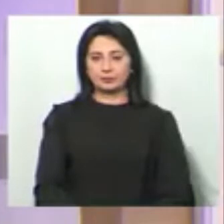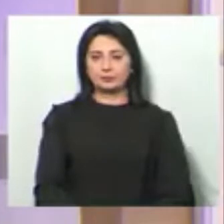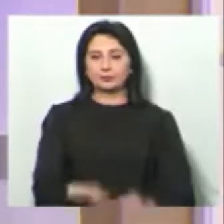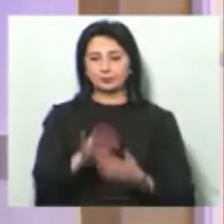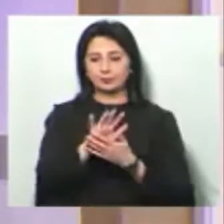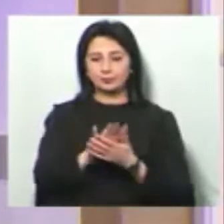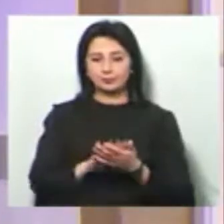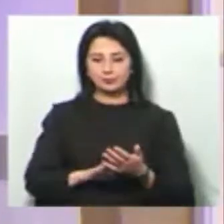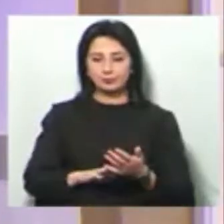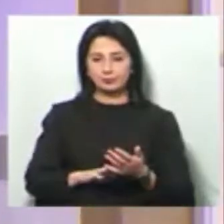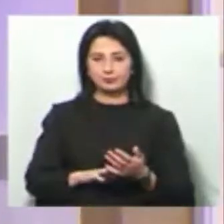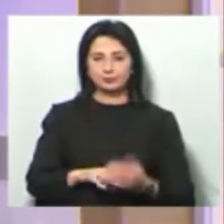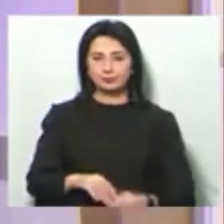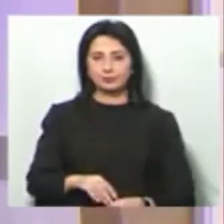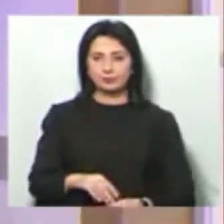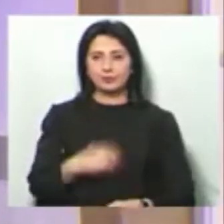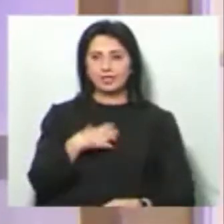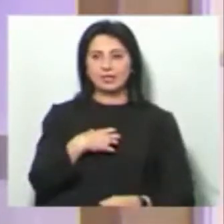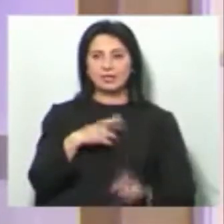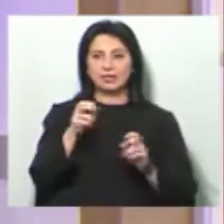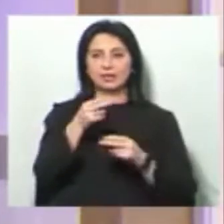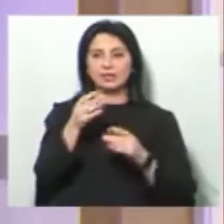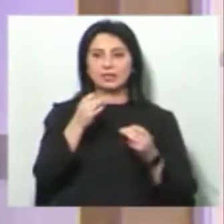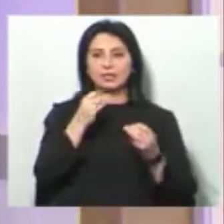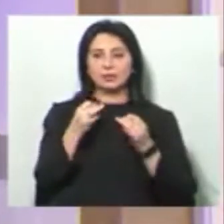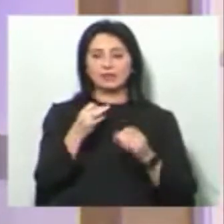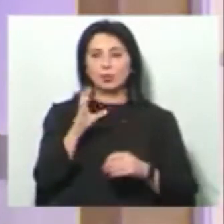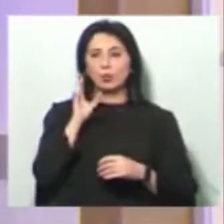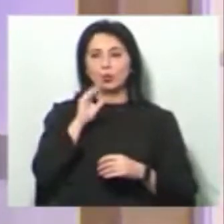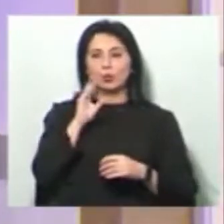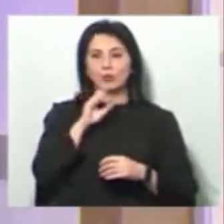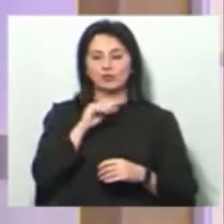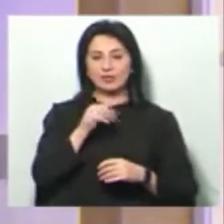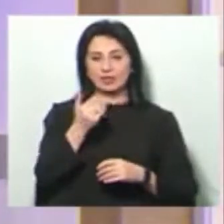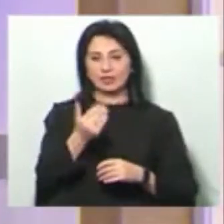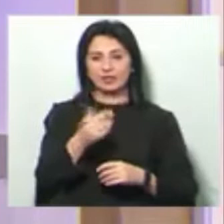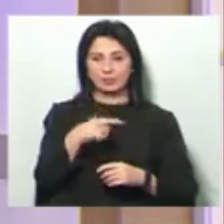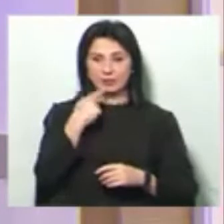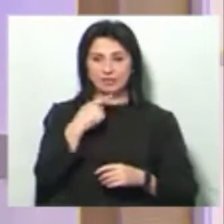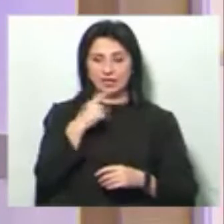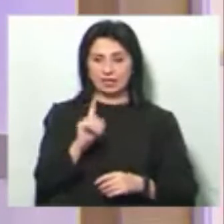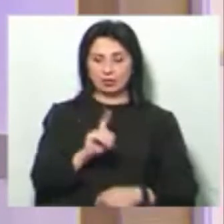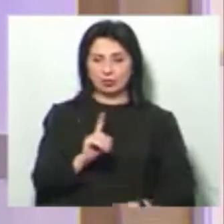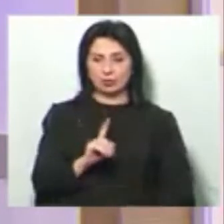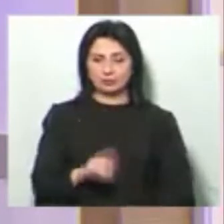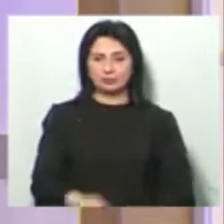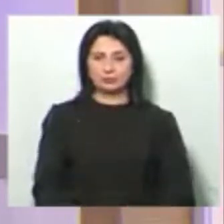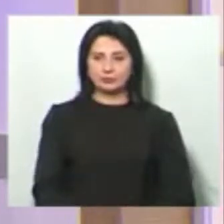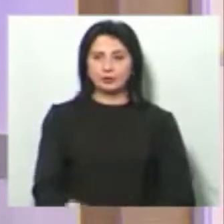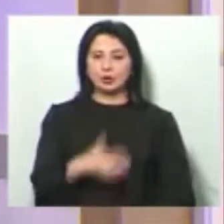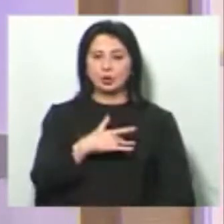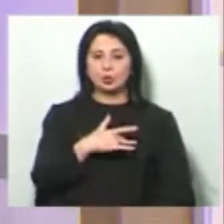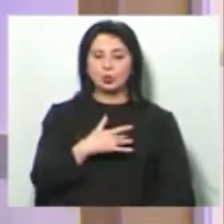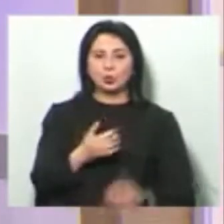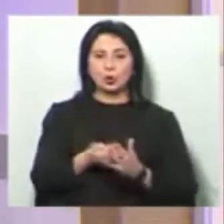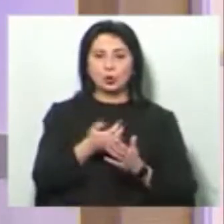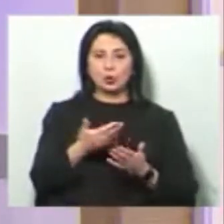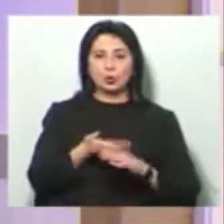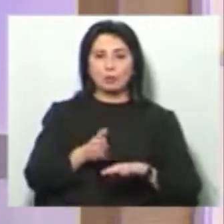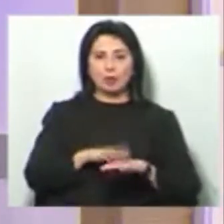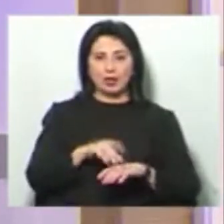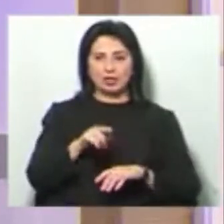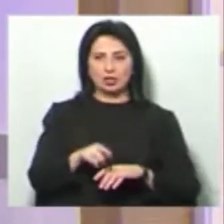Ვაგრძელებთ რასაკვირველია ძირითად თემაზე საუბარს და როდესაც თქვენ ბრძანეთ რომ გულის უკმარისობა